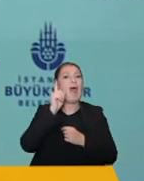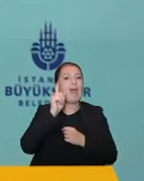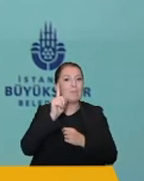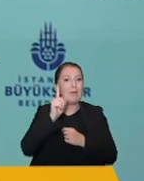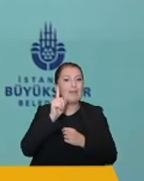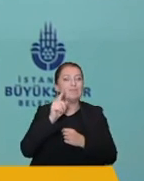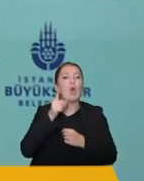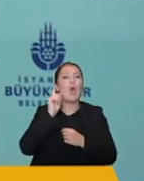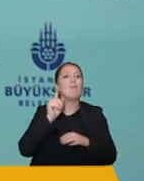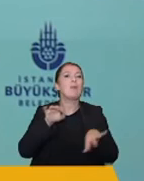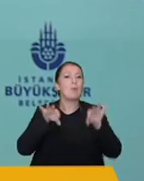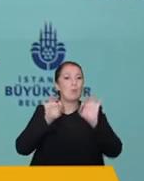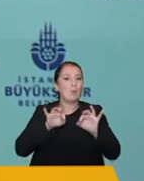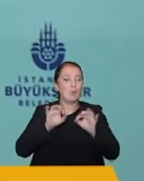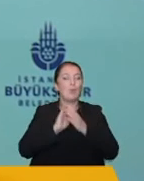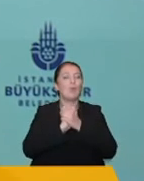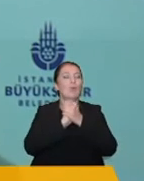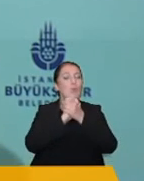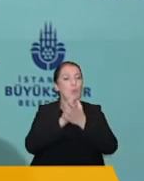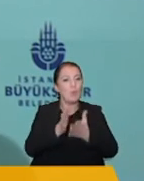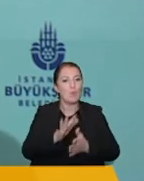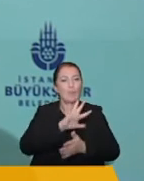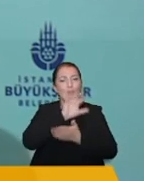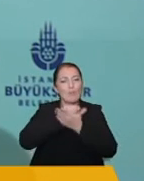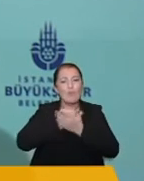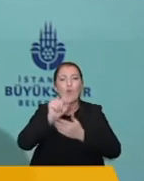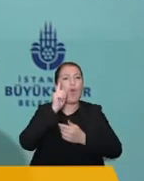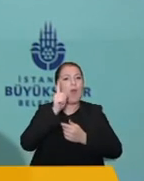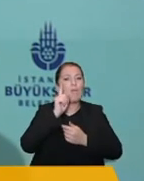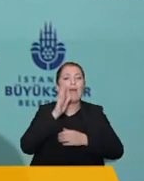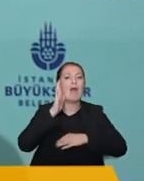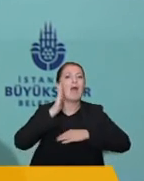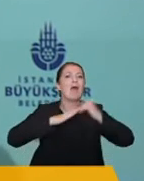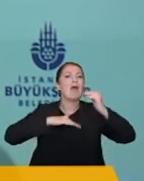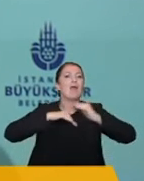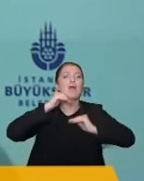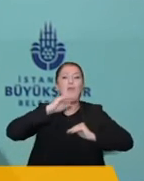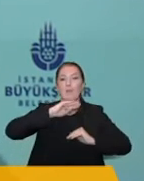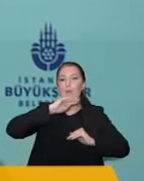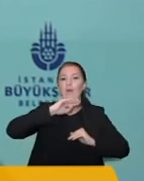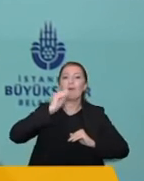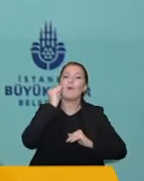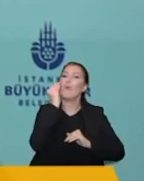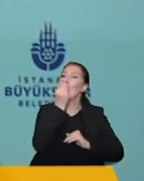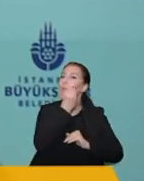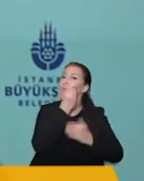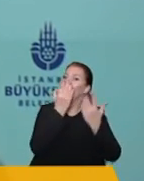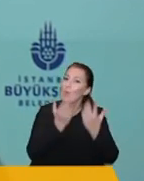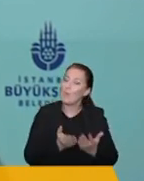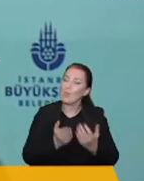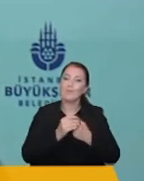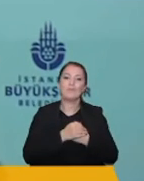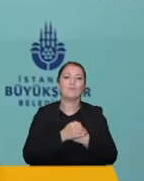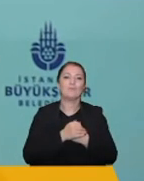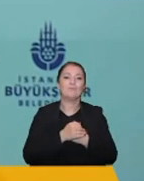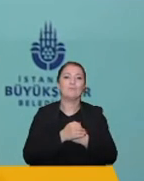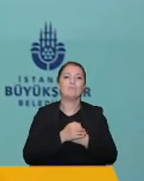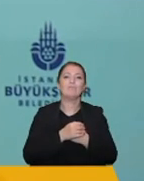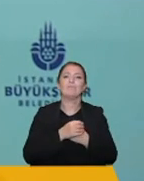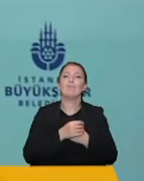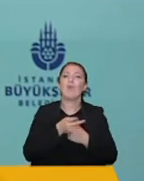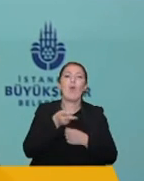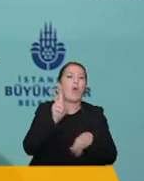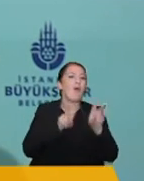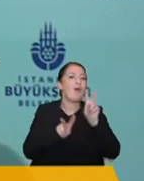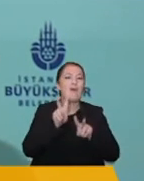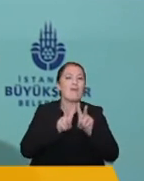Öğretmenlerimizin Öğretmenler Günü'nü kutluyorum. Bütün öğretmenlerimizin ellerinden, yanaklarından öpüyorum. Ebediyete intikal